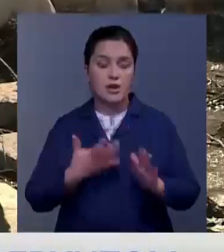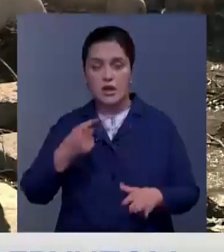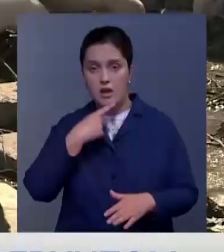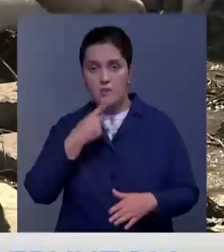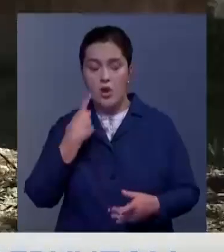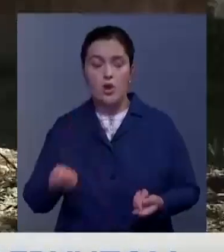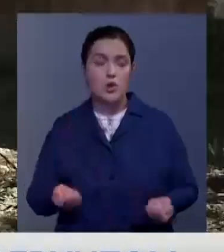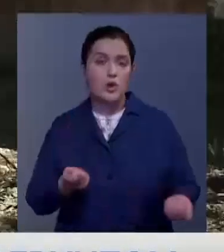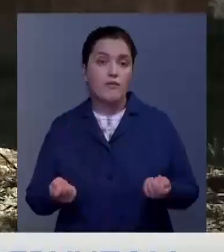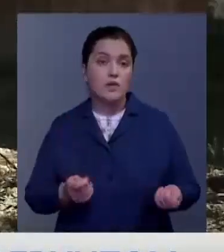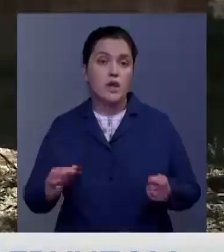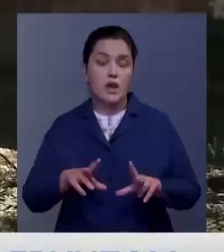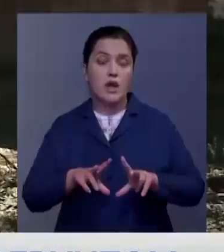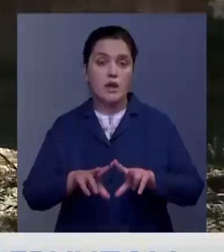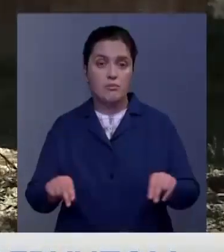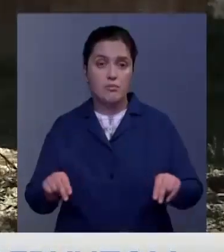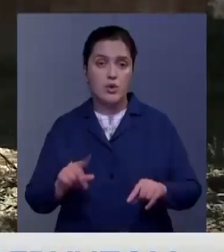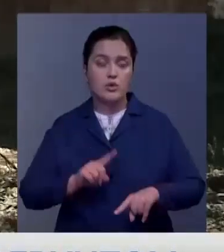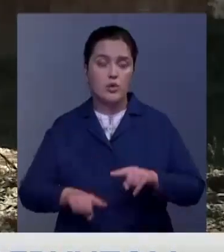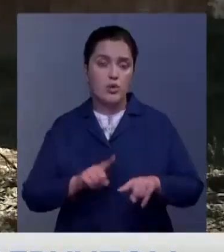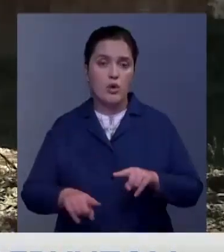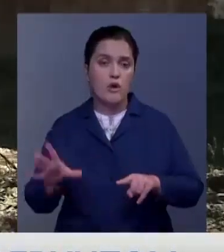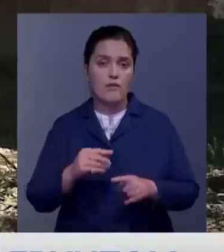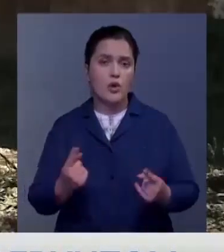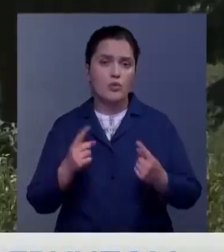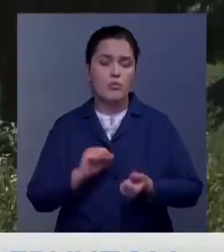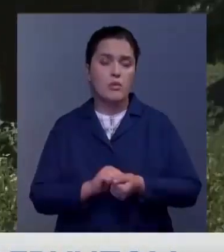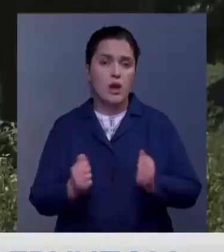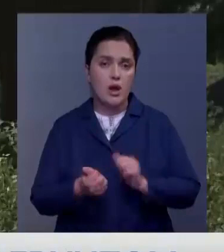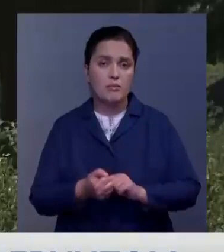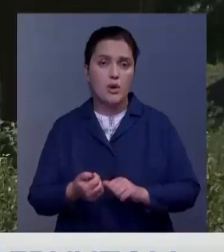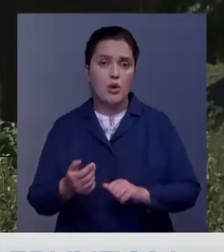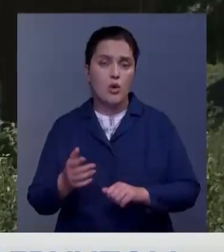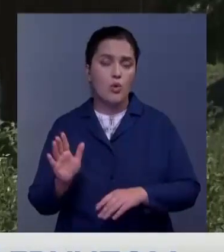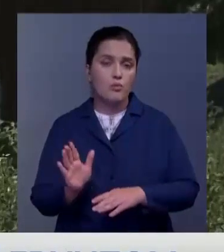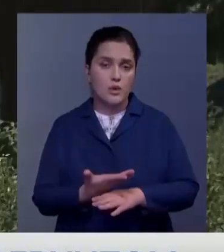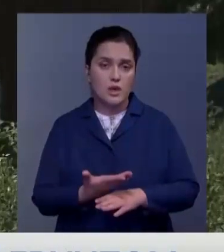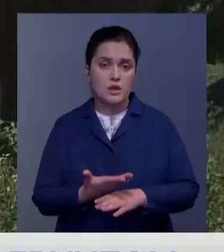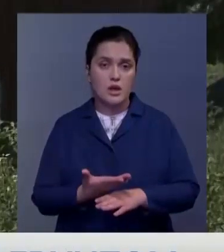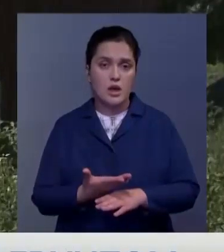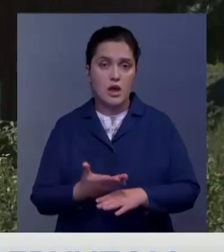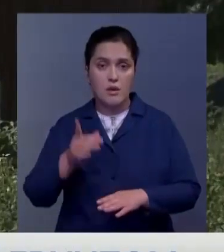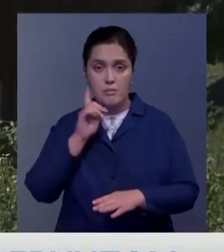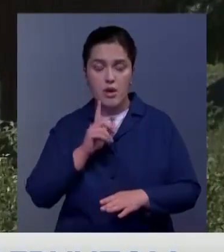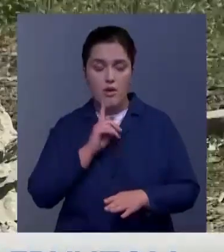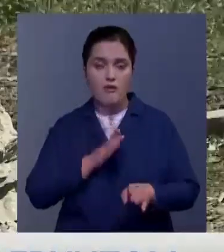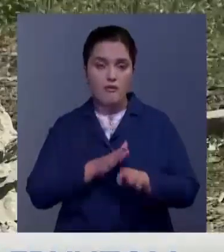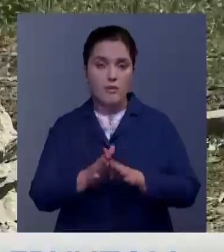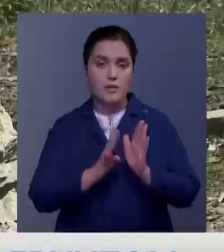руководство района. И обещают, что до конца месяца все крупные камни подрядчики уберут. Пока работы выполнены